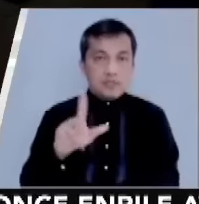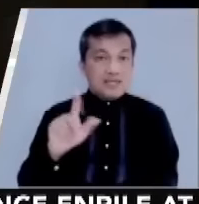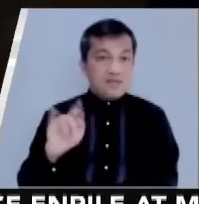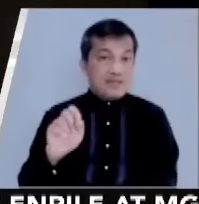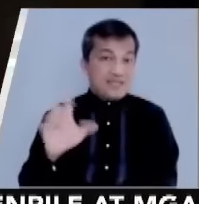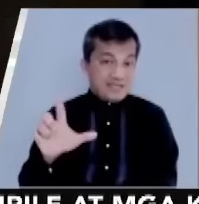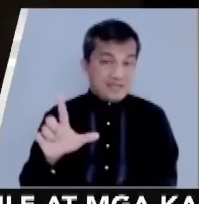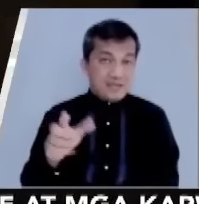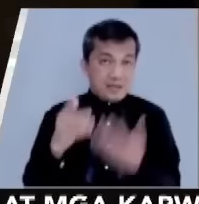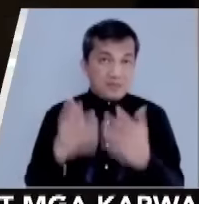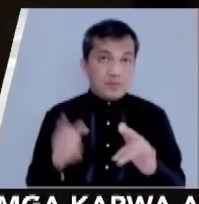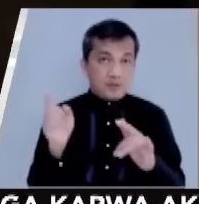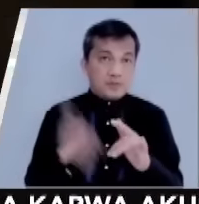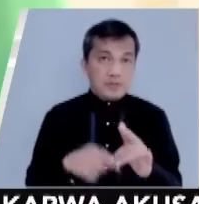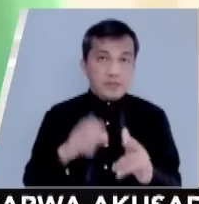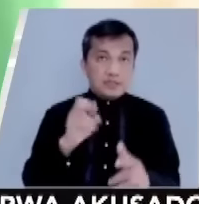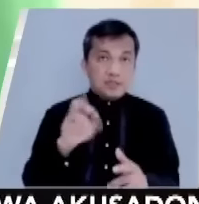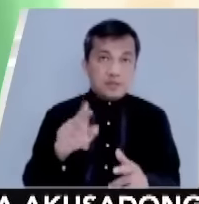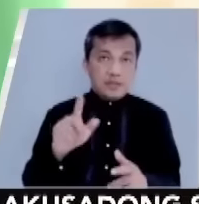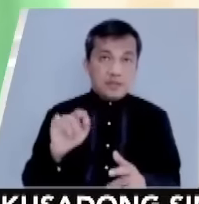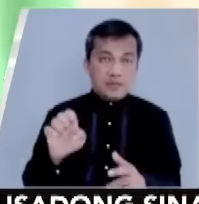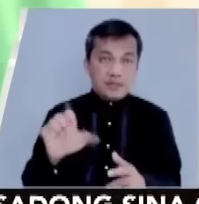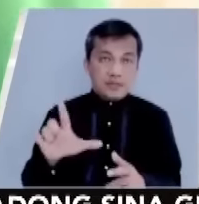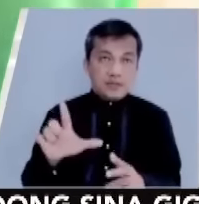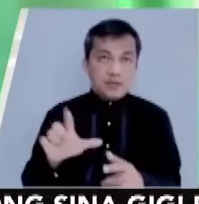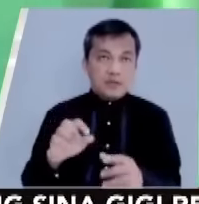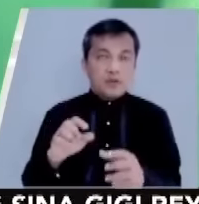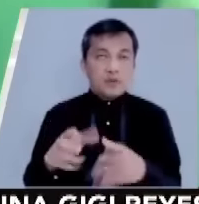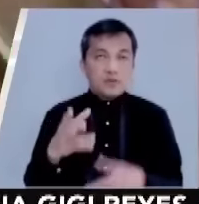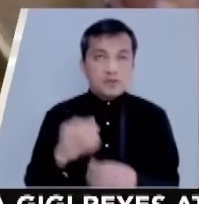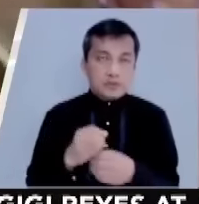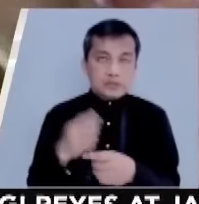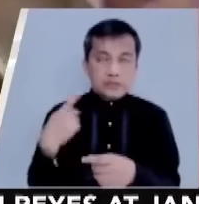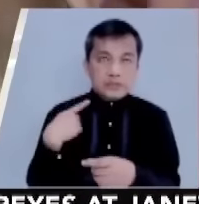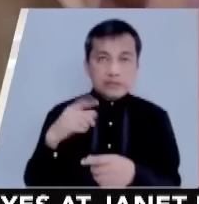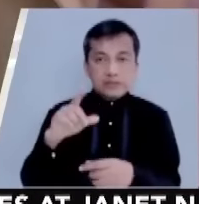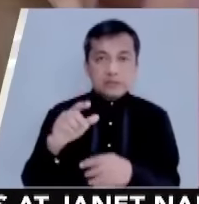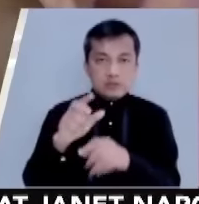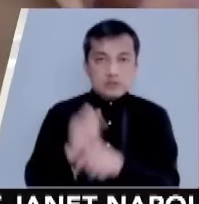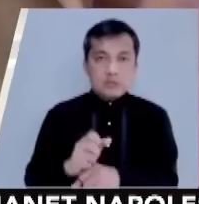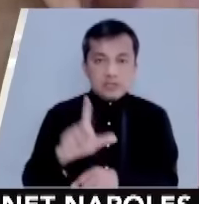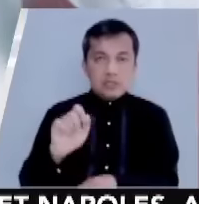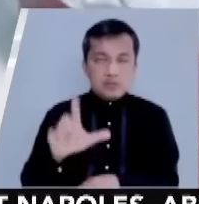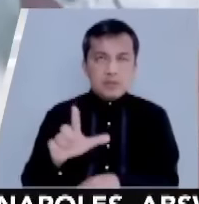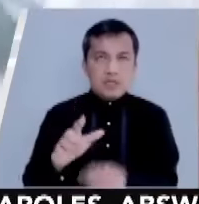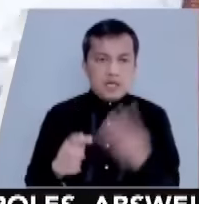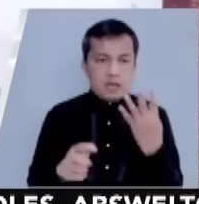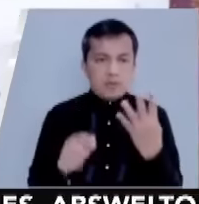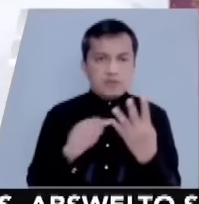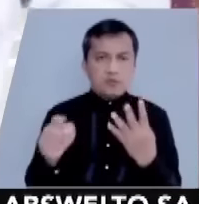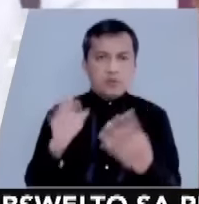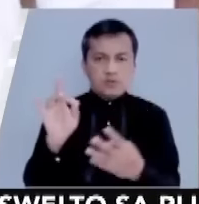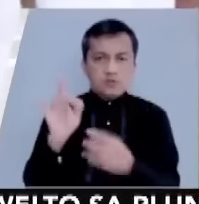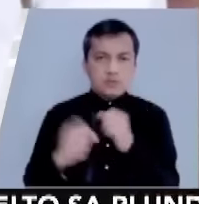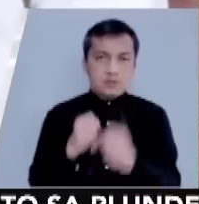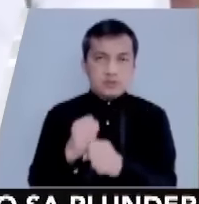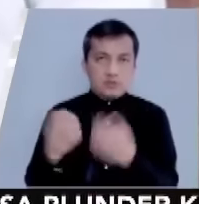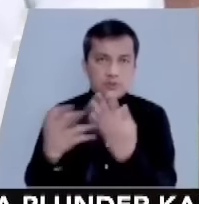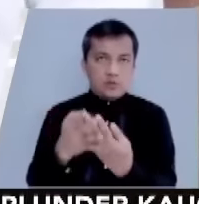parusa sa cyber libel kumpara sa traditional libel. Mula 4 na taon hanggang 8 taon na pagkakulong o multa na posibleng umabot